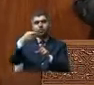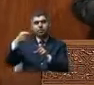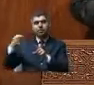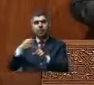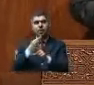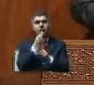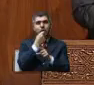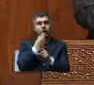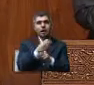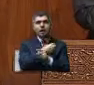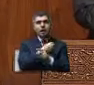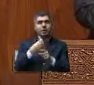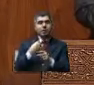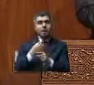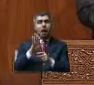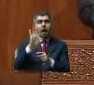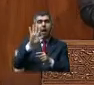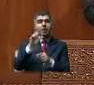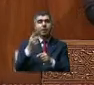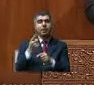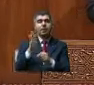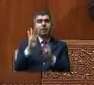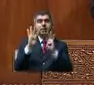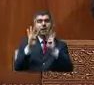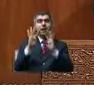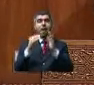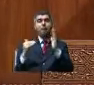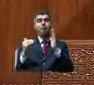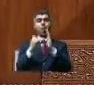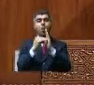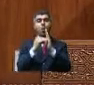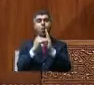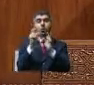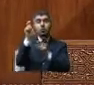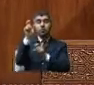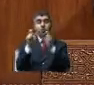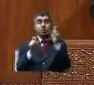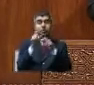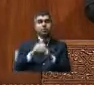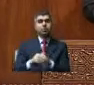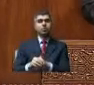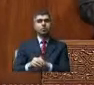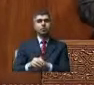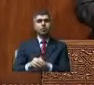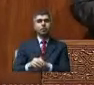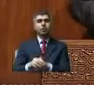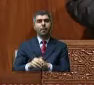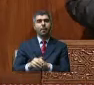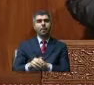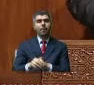أكثر من 8.5 مليون مستفيد. شكون اللي طرح هذا السؤال ديال الرمي؟